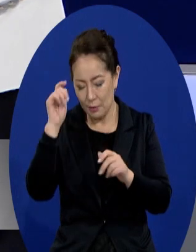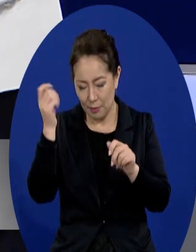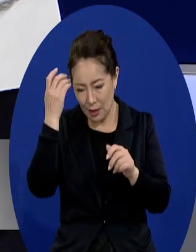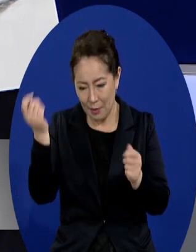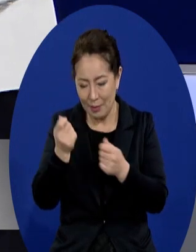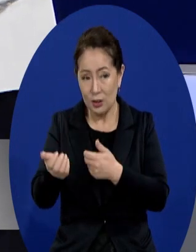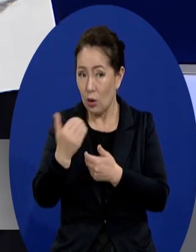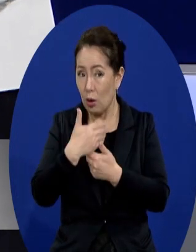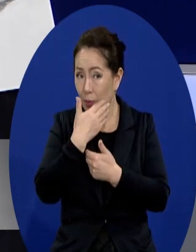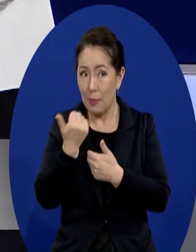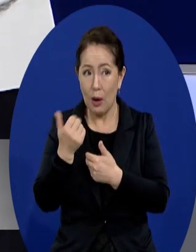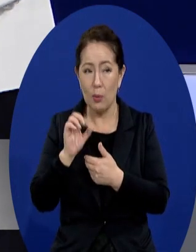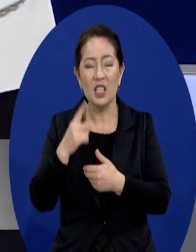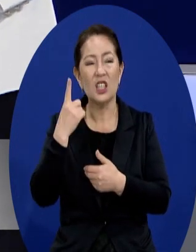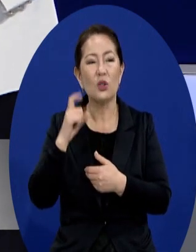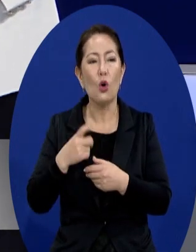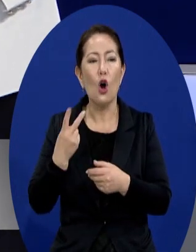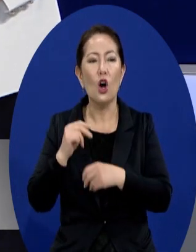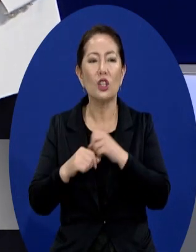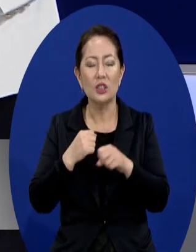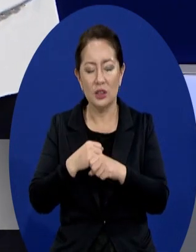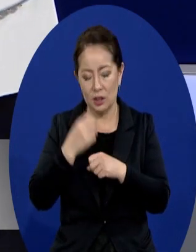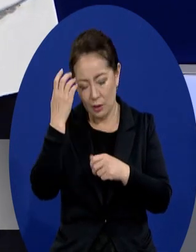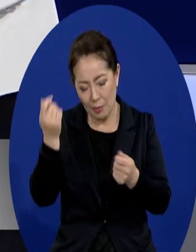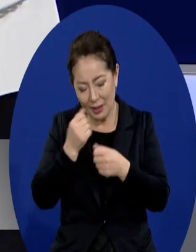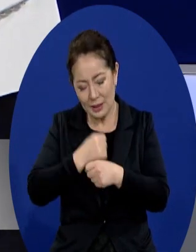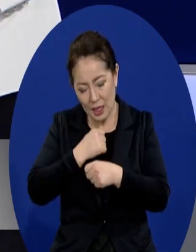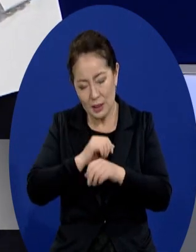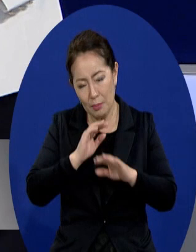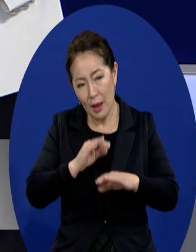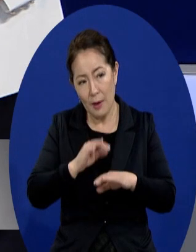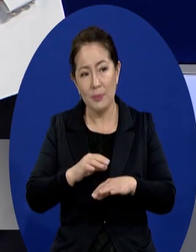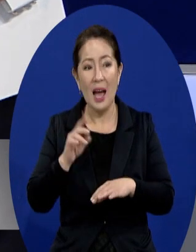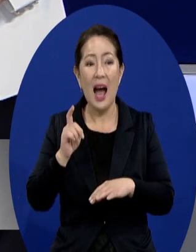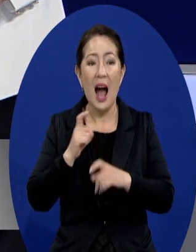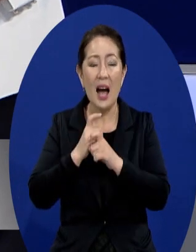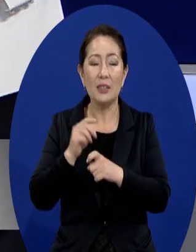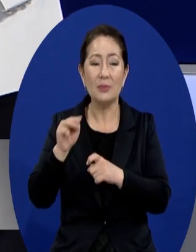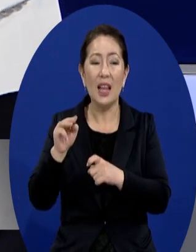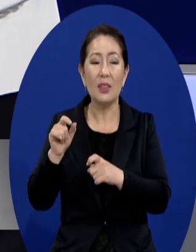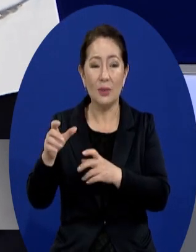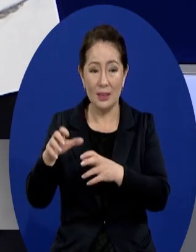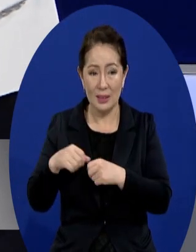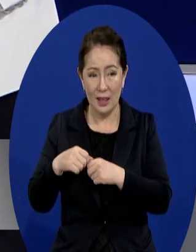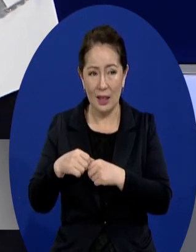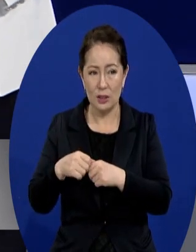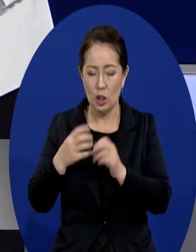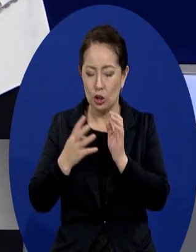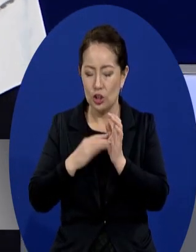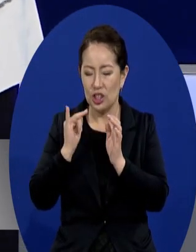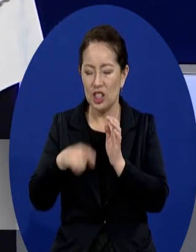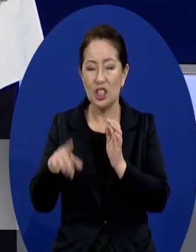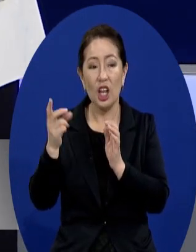хамруулахгүй бол нэг хүн 20 жил малчин хийж ажиллаа гэхэд за халамжийн тэтгэврийн сангаас нийт малчит 9 их